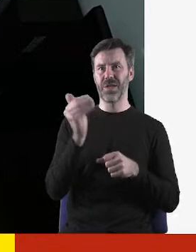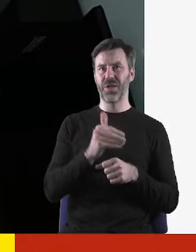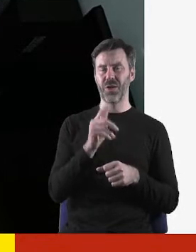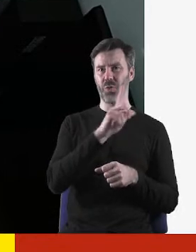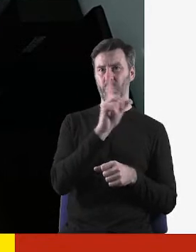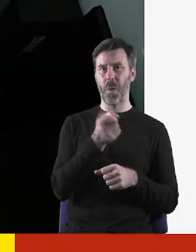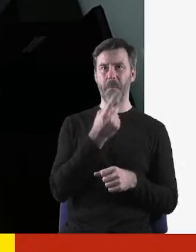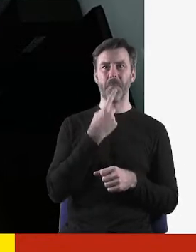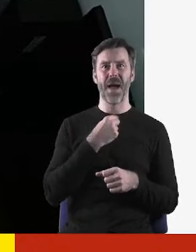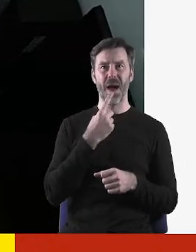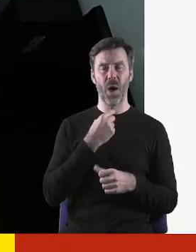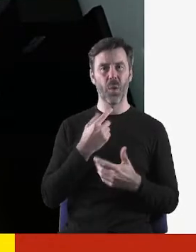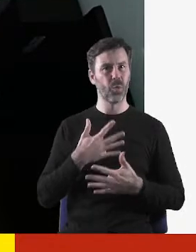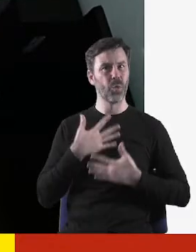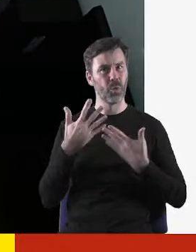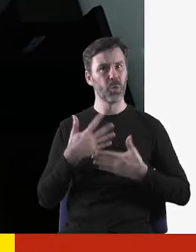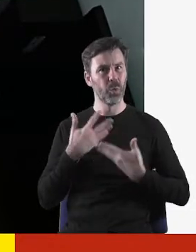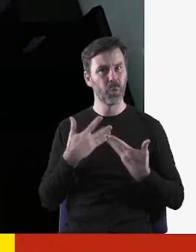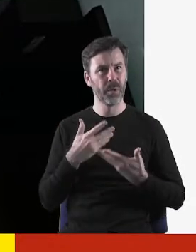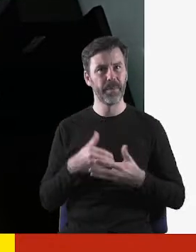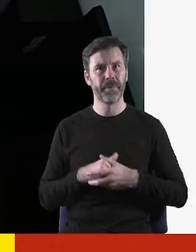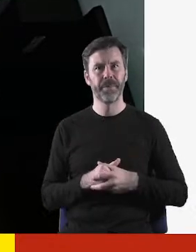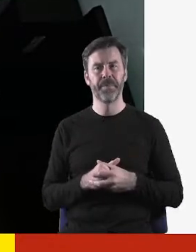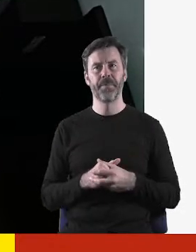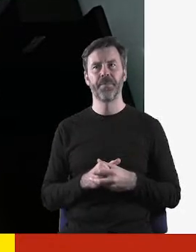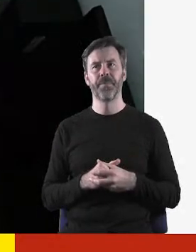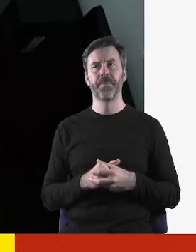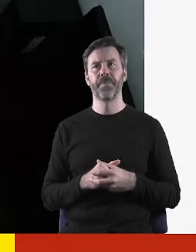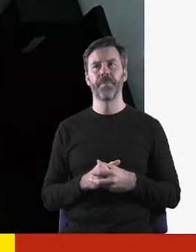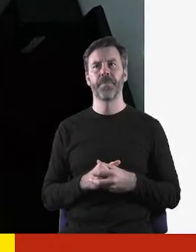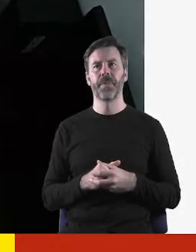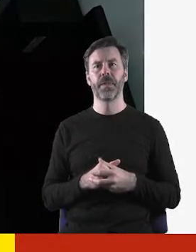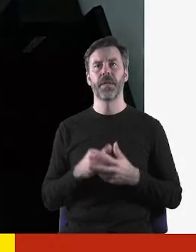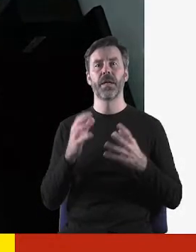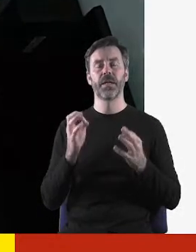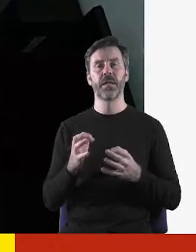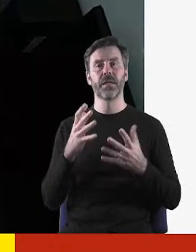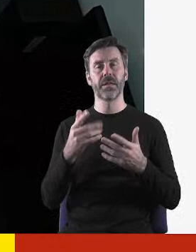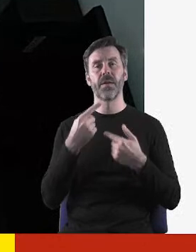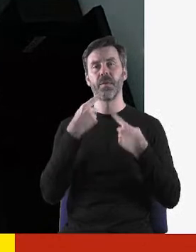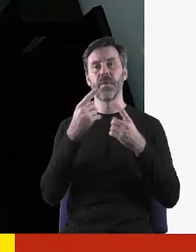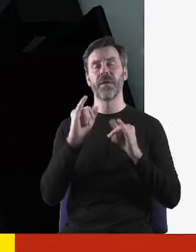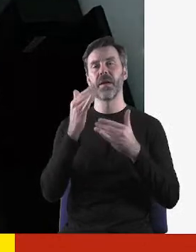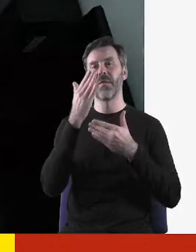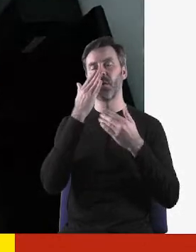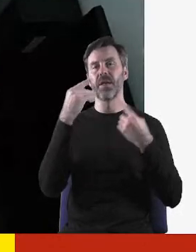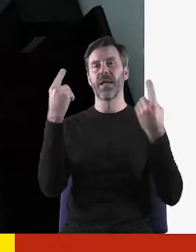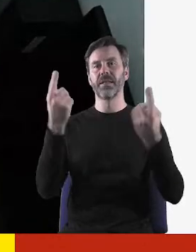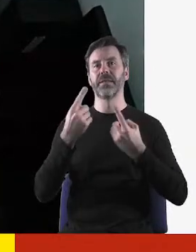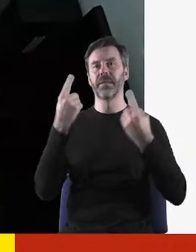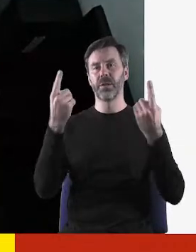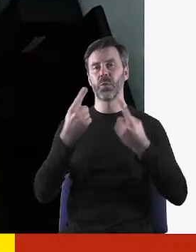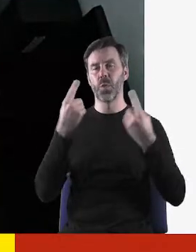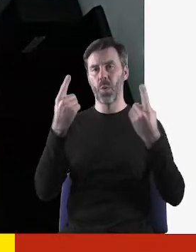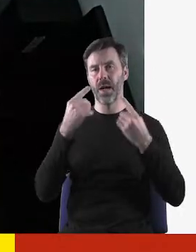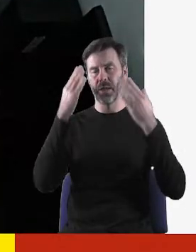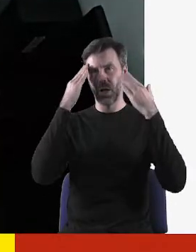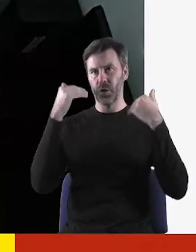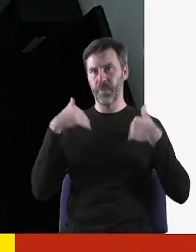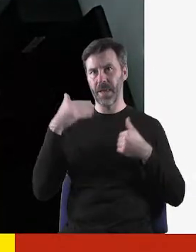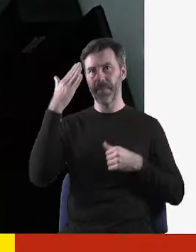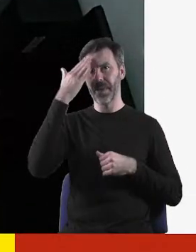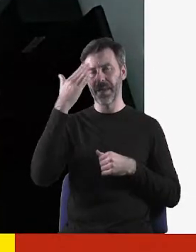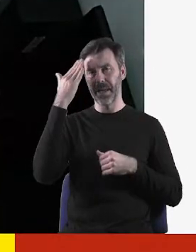ona została zrealizowana. Ja chcę przedstawić dzisiaj sytuację szpitala psychiatrycznego, jeśli chodzi o dzieci i